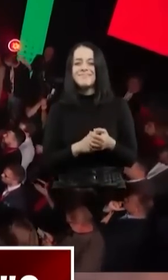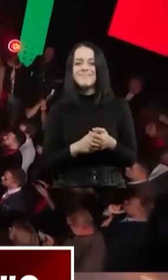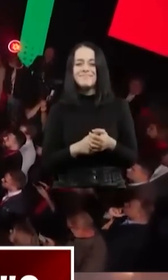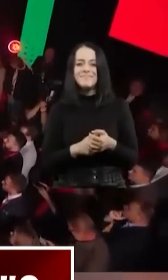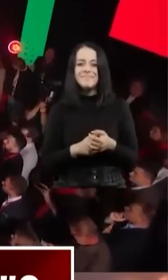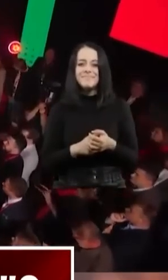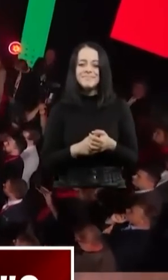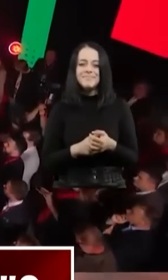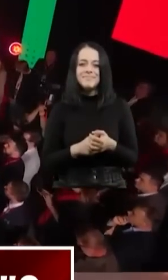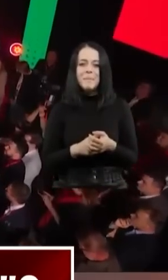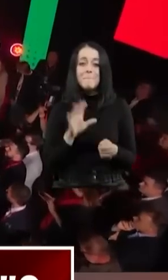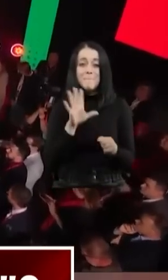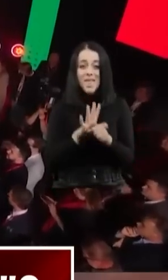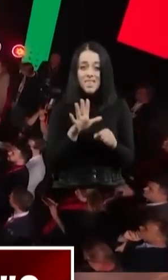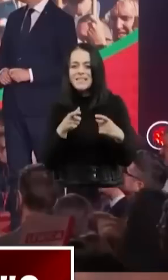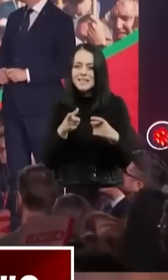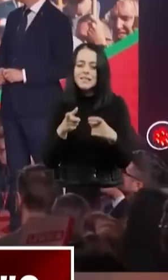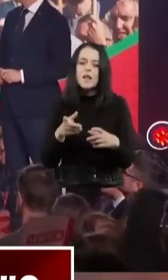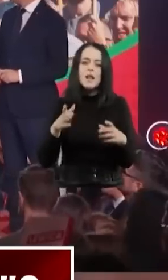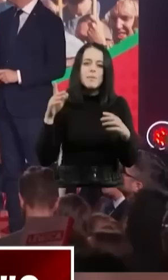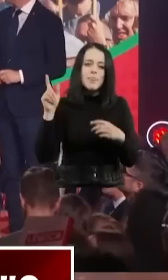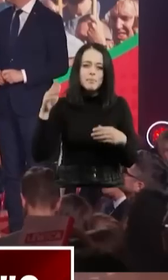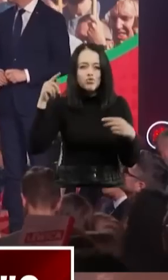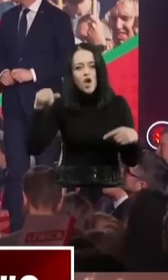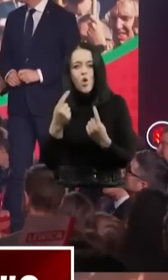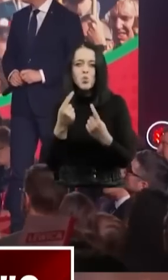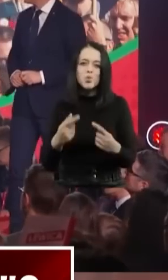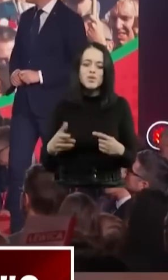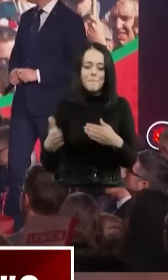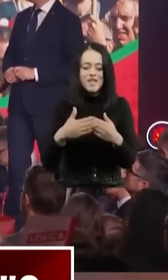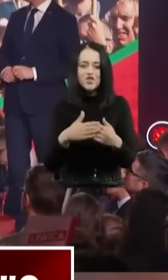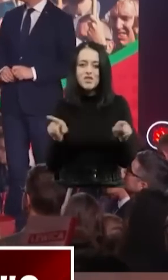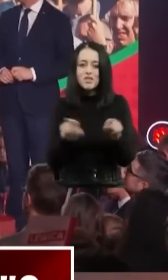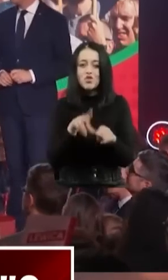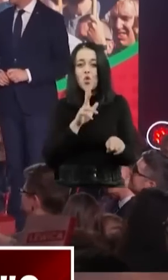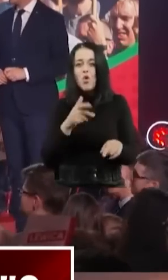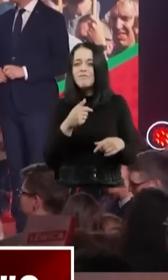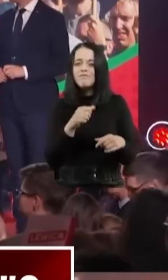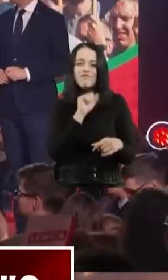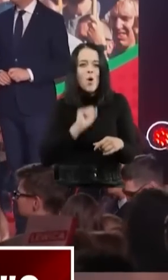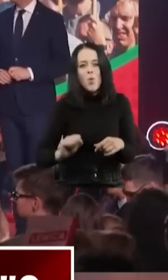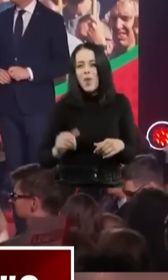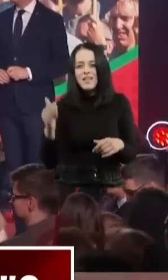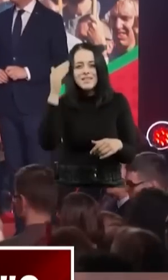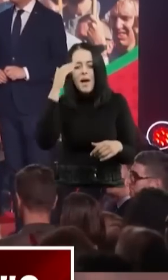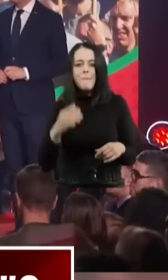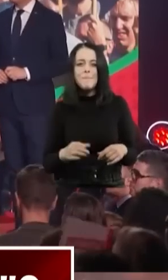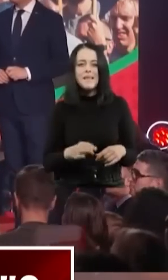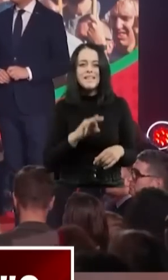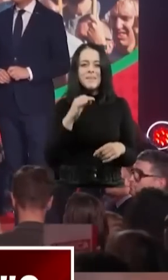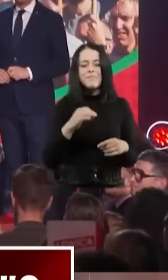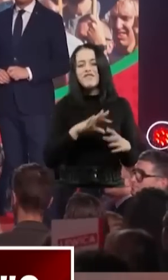brakuje zaledwie 9 do większości sejmowej. Czy już coś wiadomo w